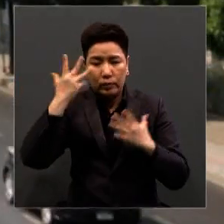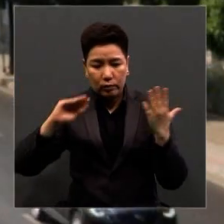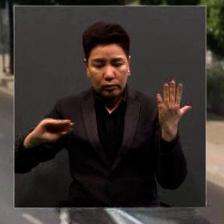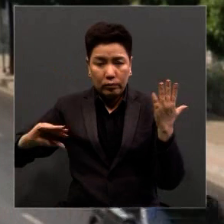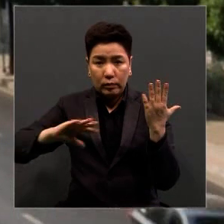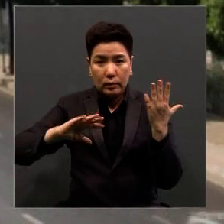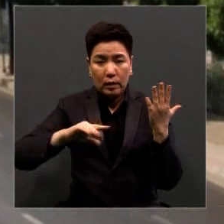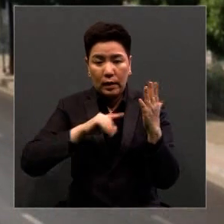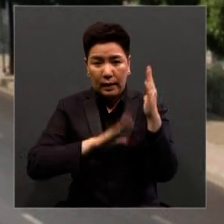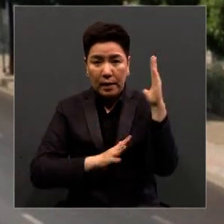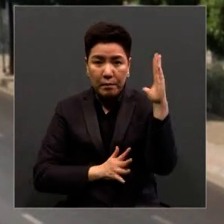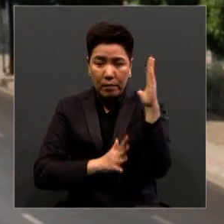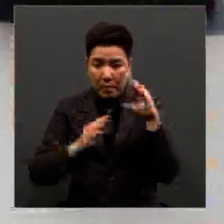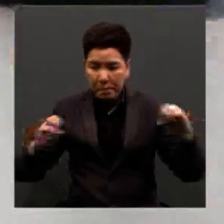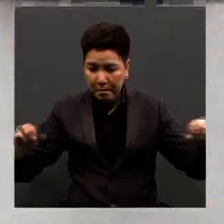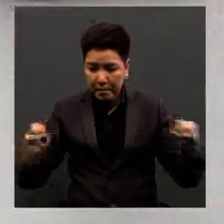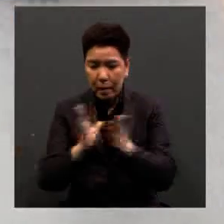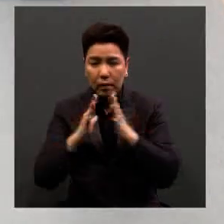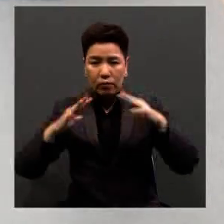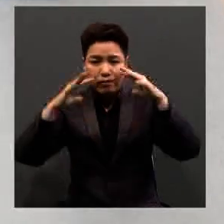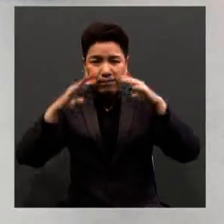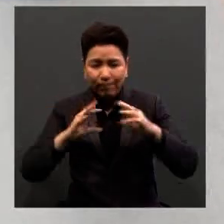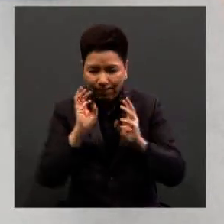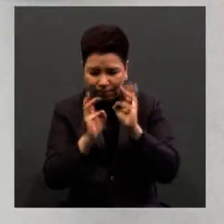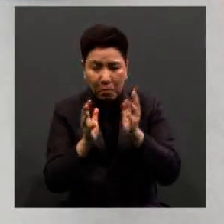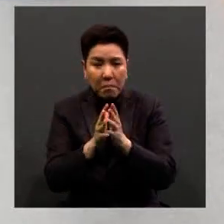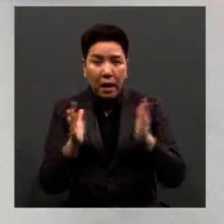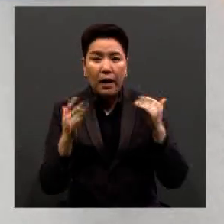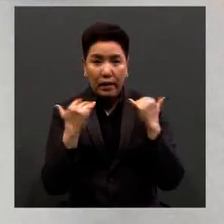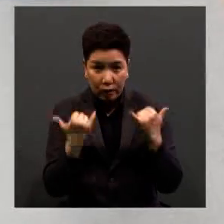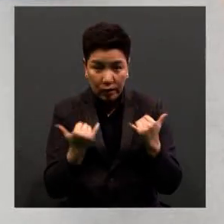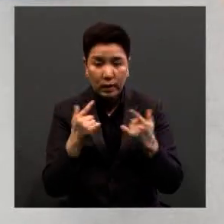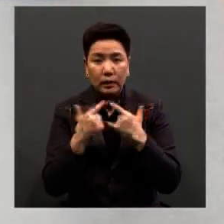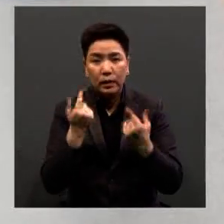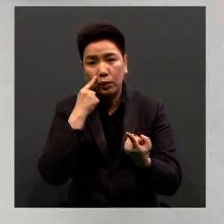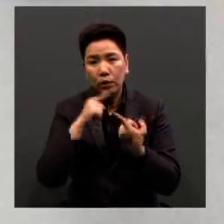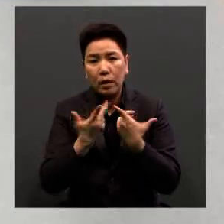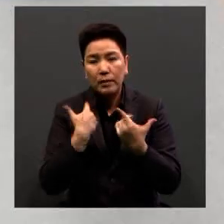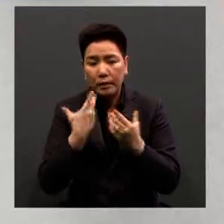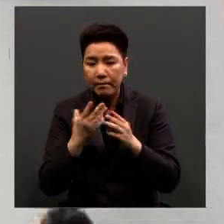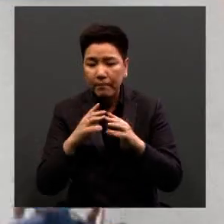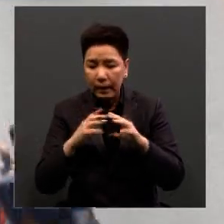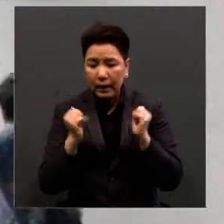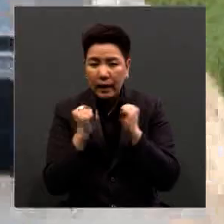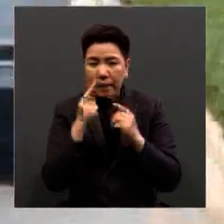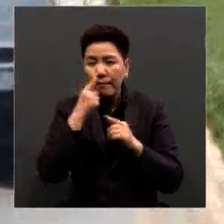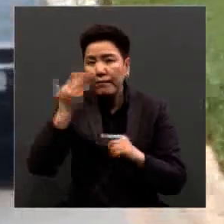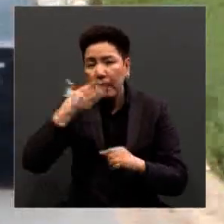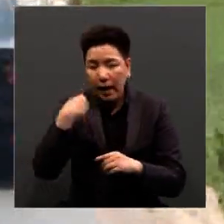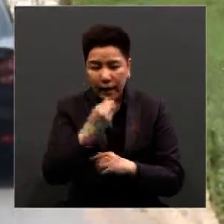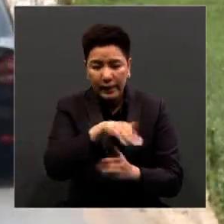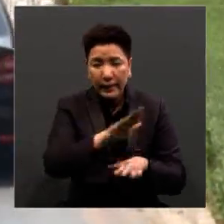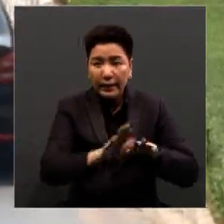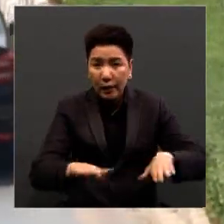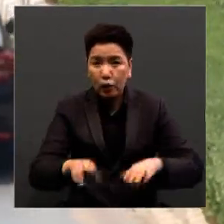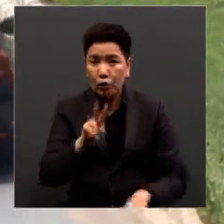ออกเนี่ยมาปะทะกับลมใต้นะก็อาจทำให้ค่าฝุ่นสูงขึ้นในช่วงนี้แต่วันนี้ก็มีการแจกเครื่องกรองอากาศให้กับศูนย์เด็กเล็ก